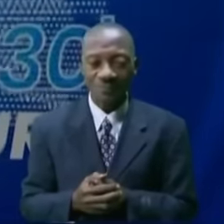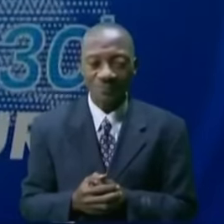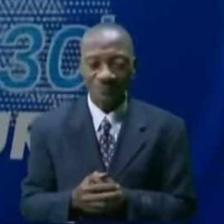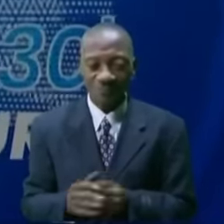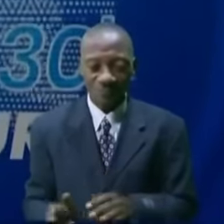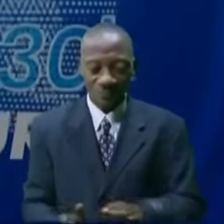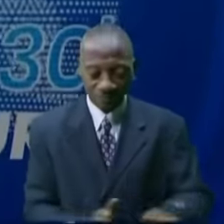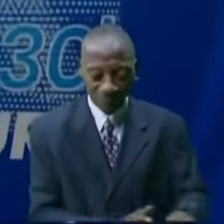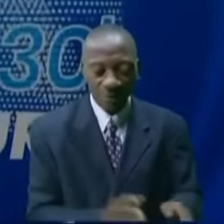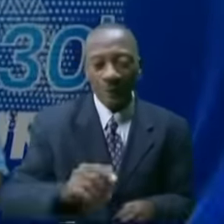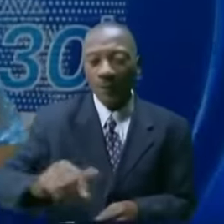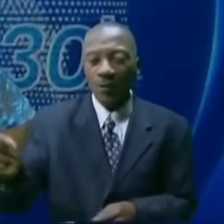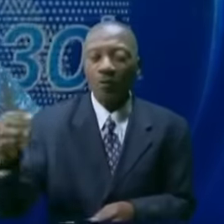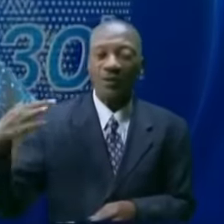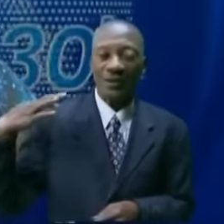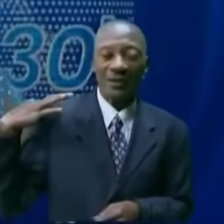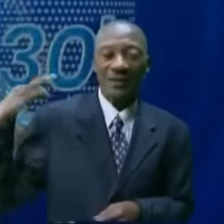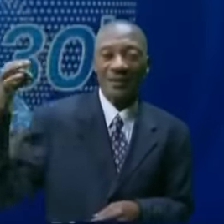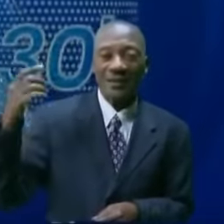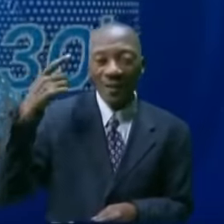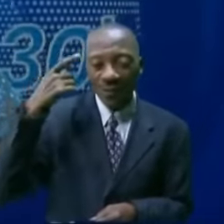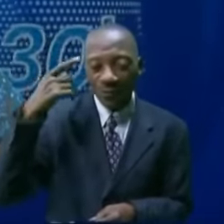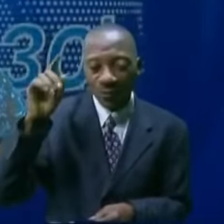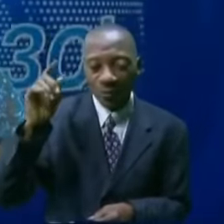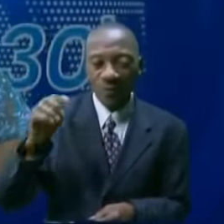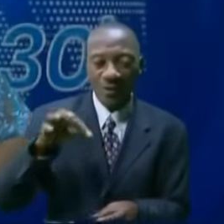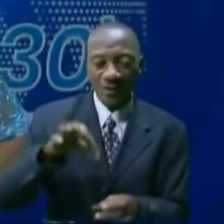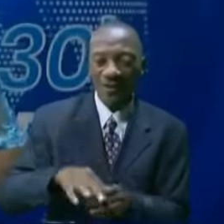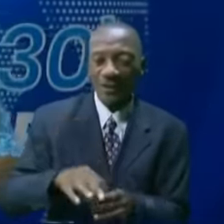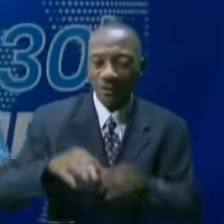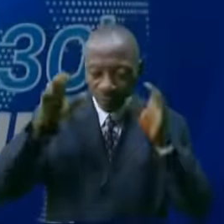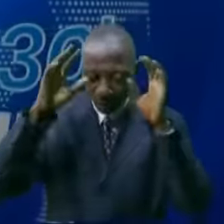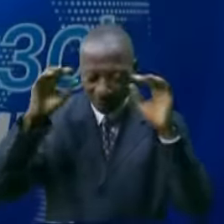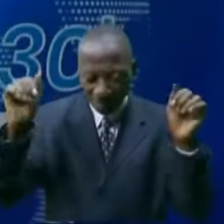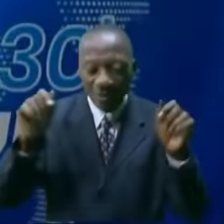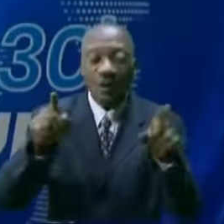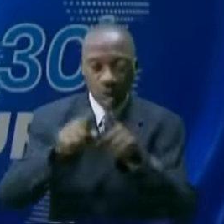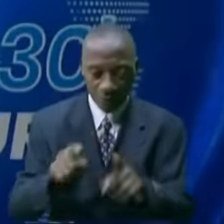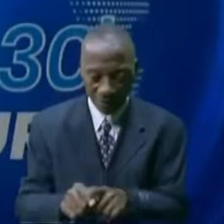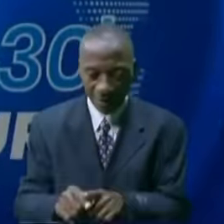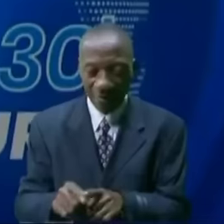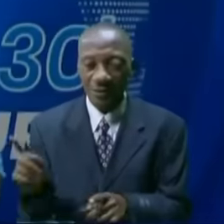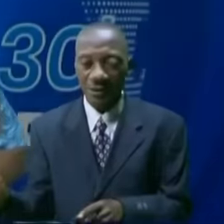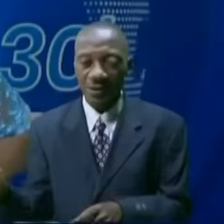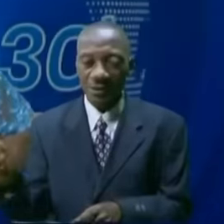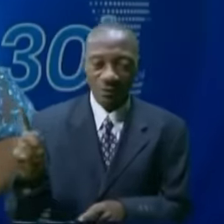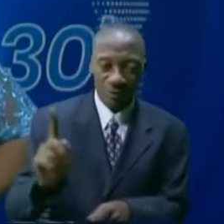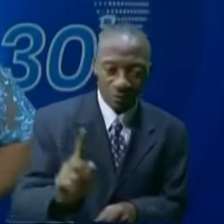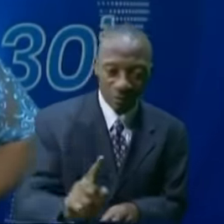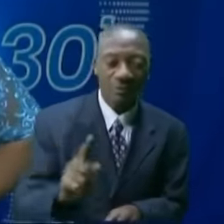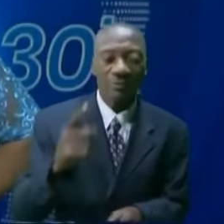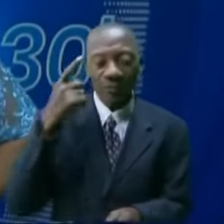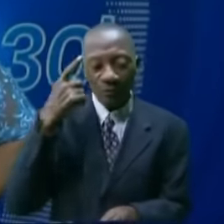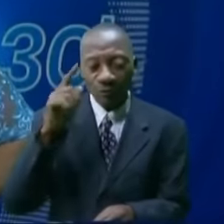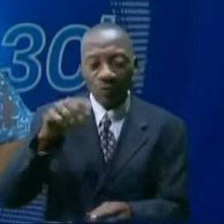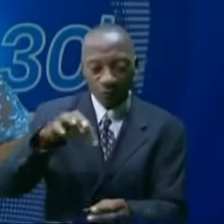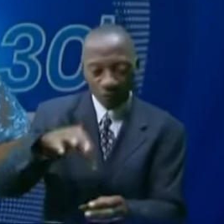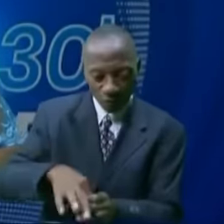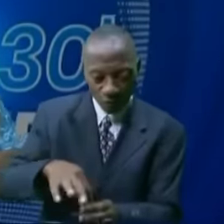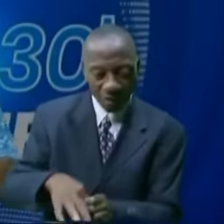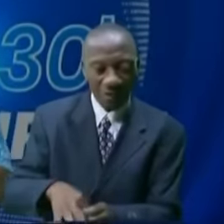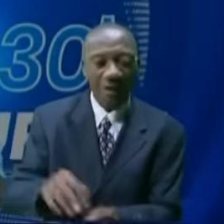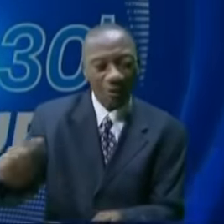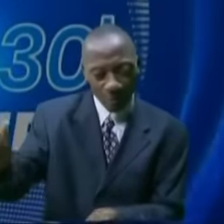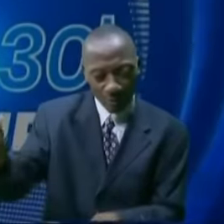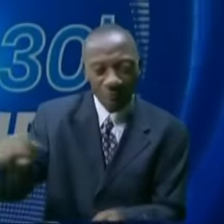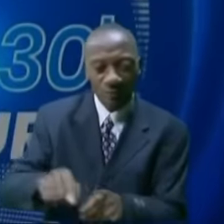Les autres candidats à la présidentielle du 20 décembre 2023 se sont rendus également aux urnes afin de remplir leur devoir